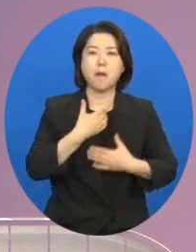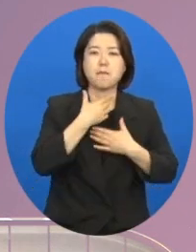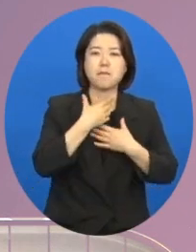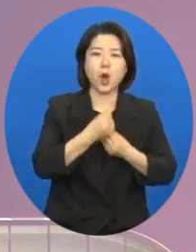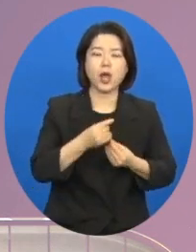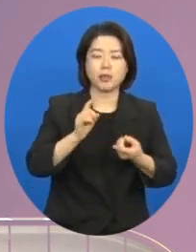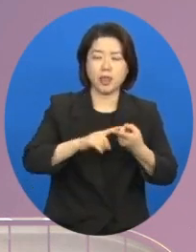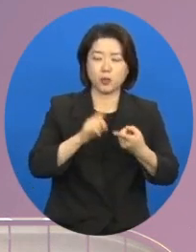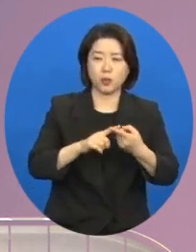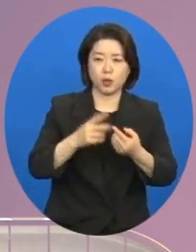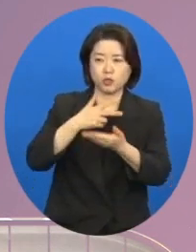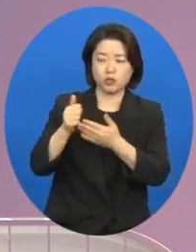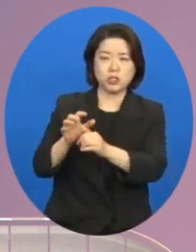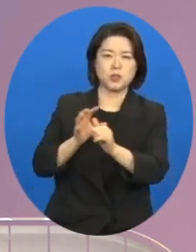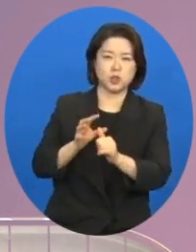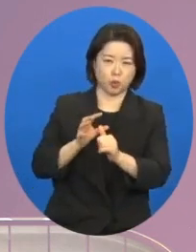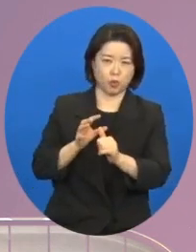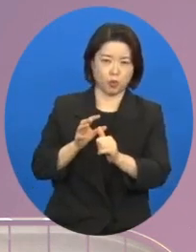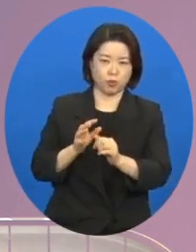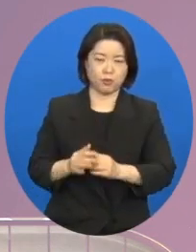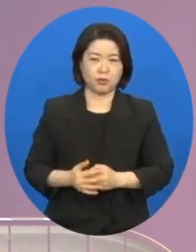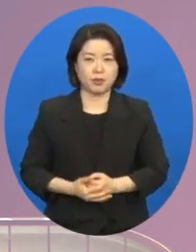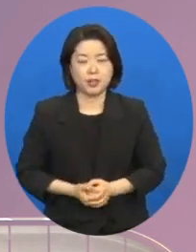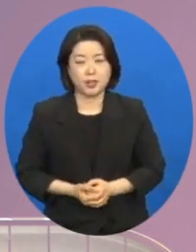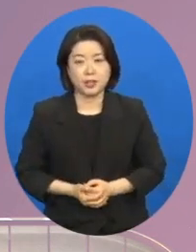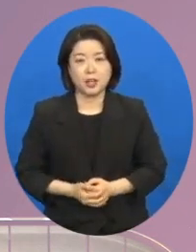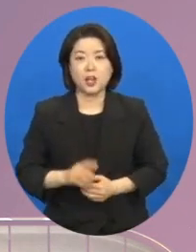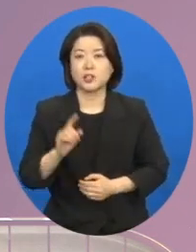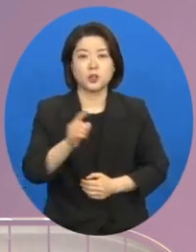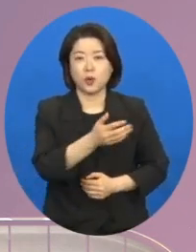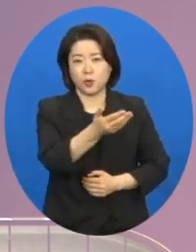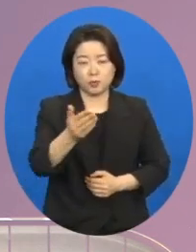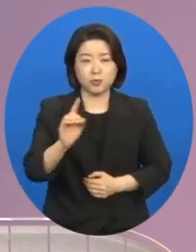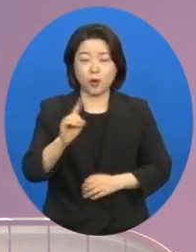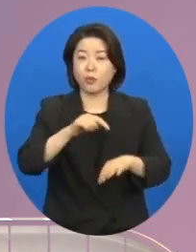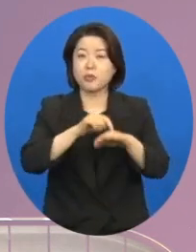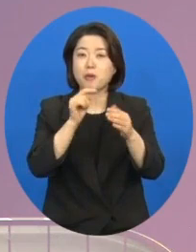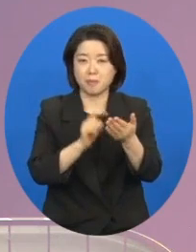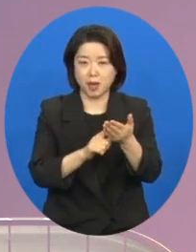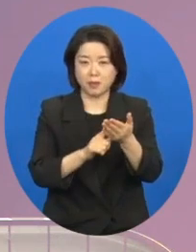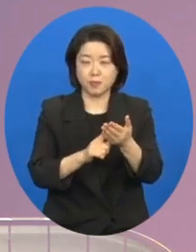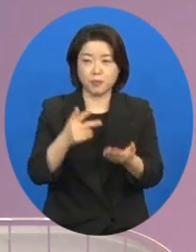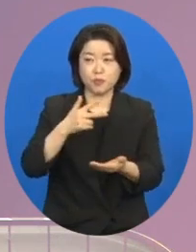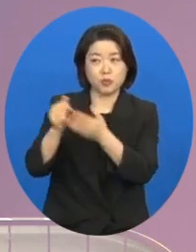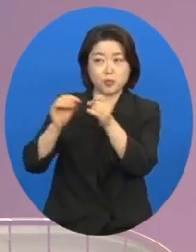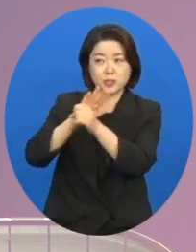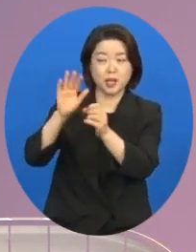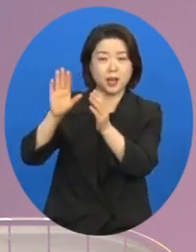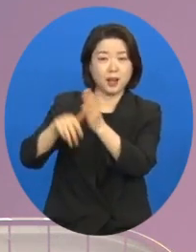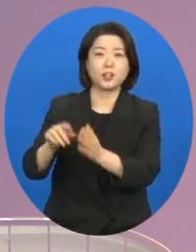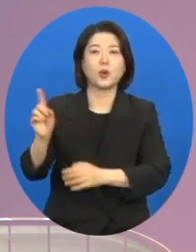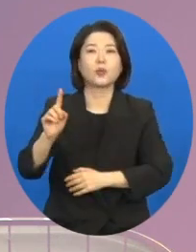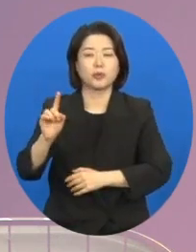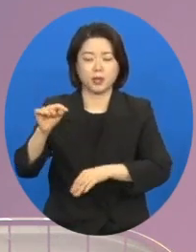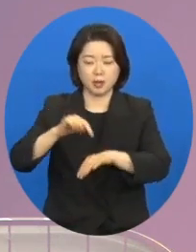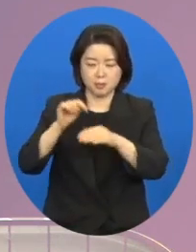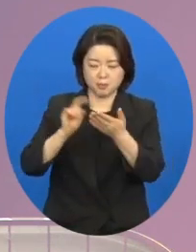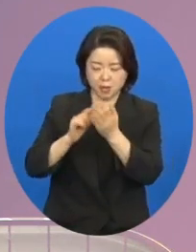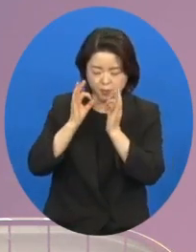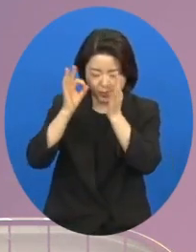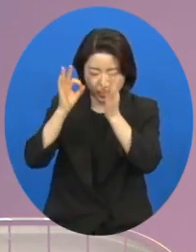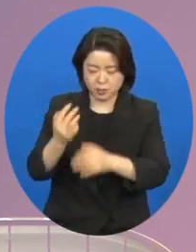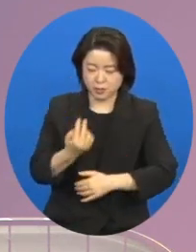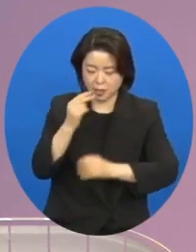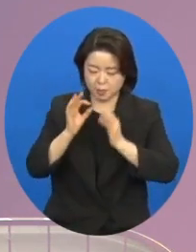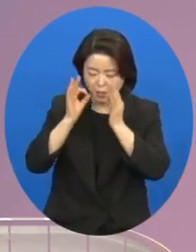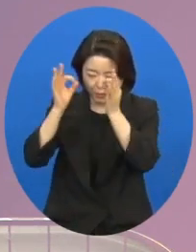여러분들은 어떤 마음이십니까? 예수님께서 하나님을 사랑하되 어떻게 사랑하라고 했죠? 마음을 다해서, 목숨을